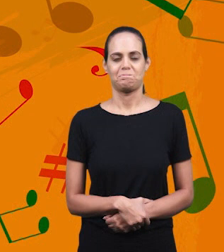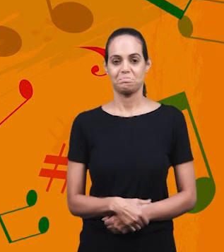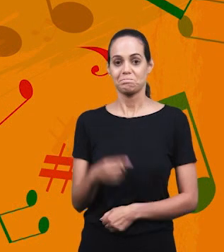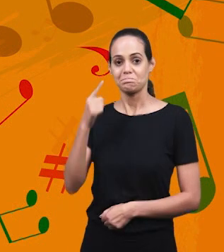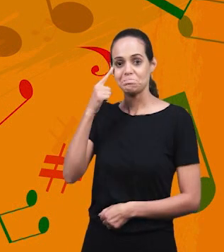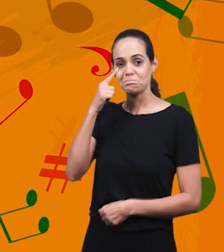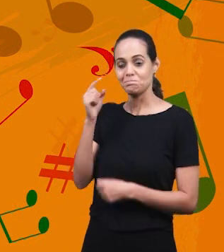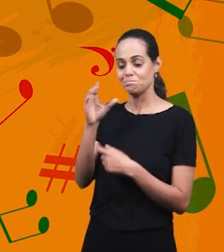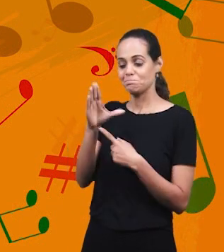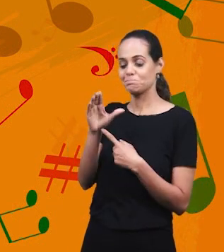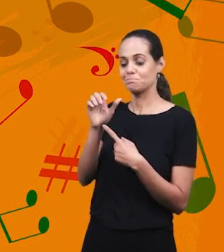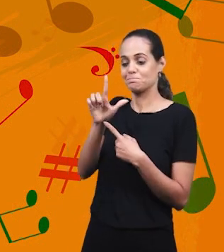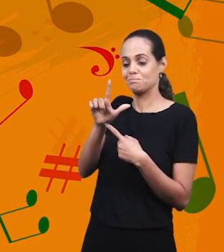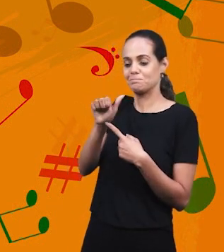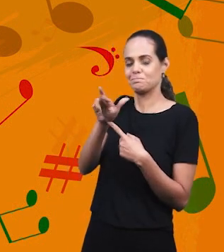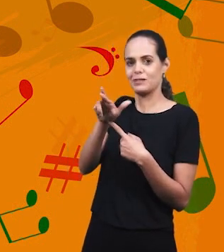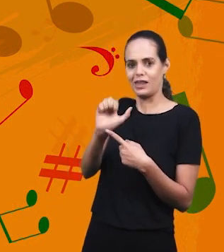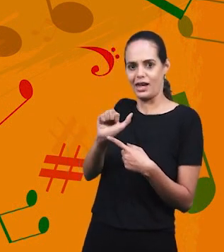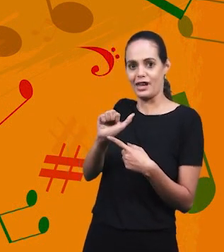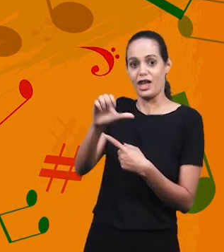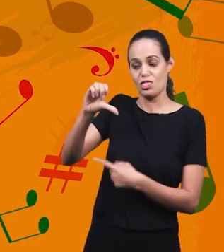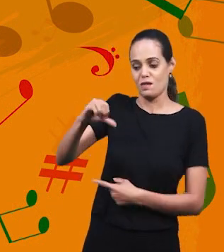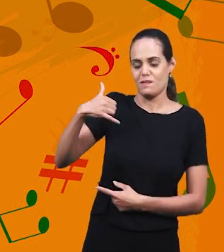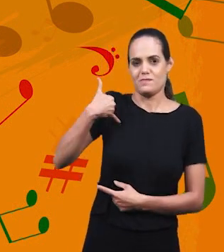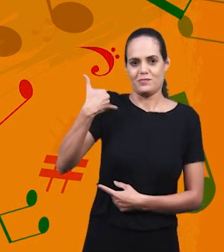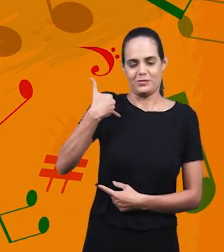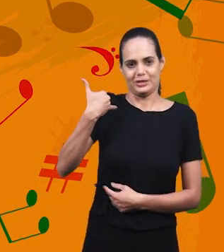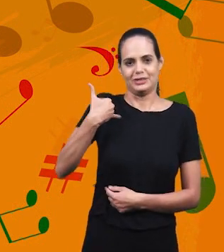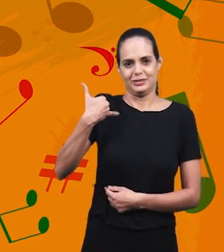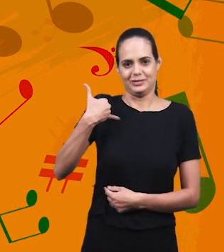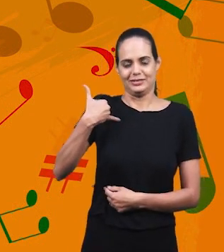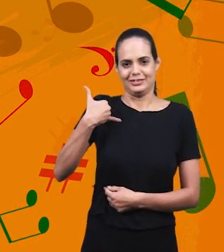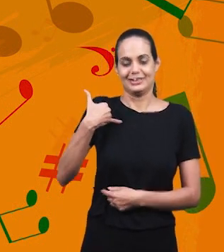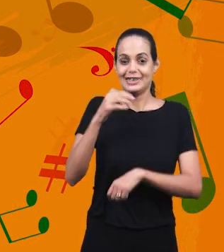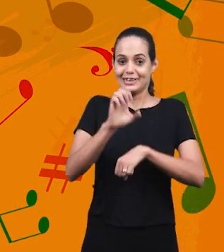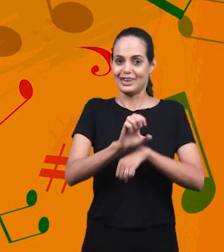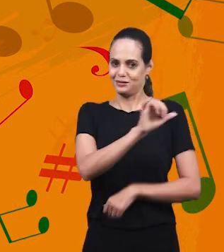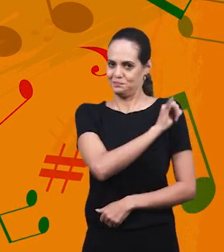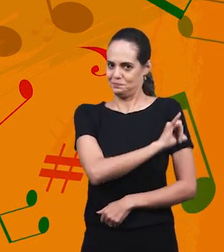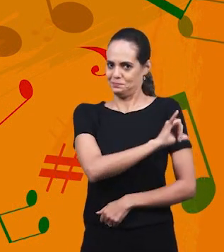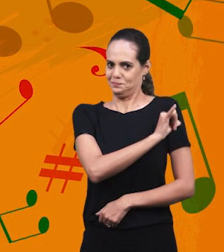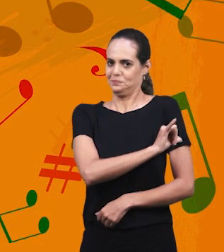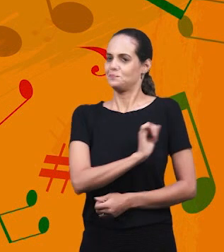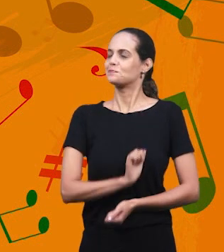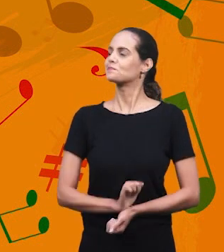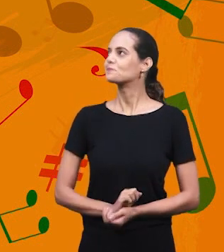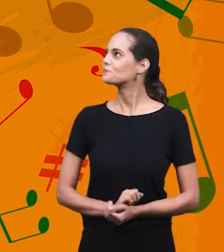Clara de Souza a 9 ans, Nova Iguaçu, Rio de Janeiro.